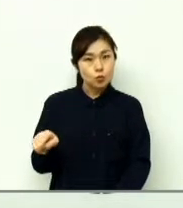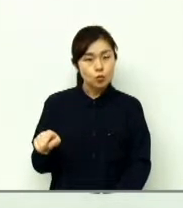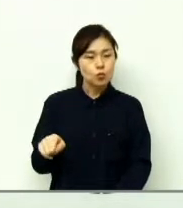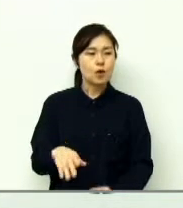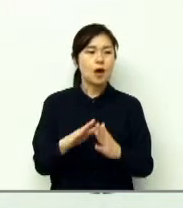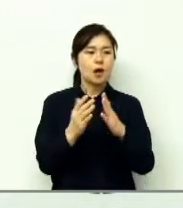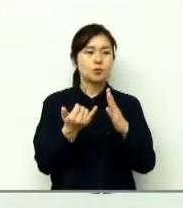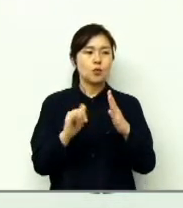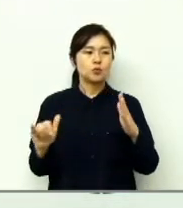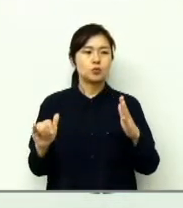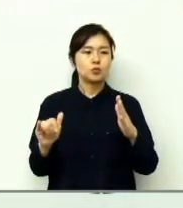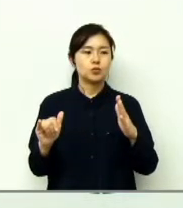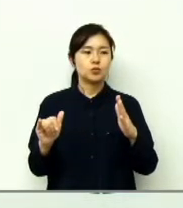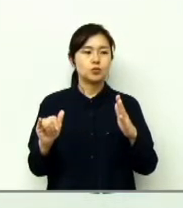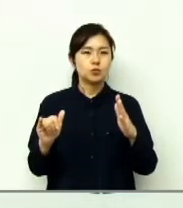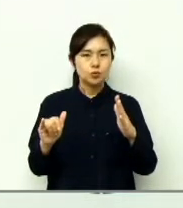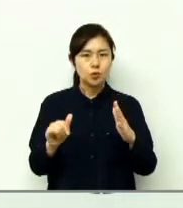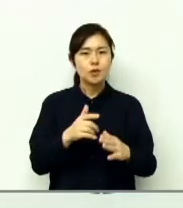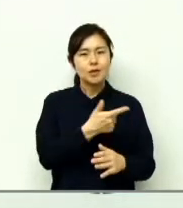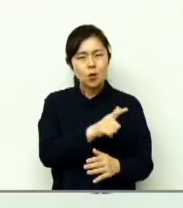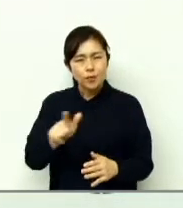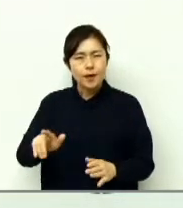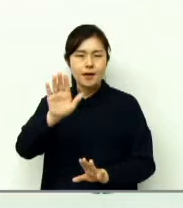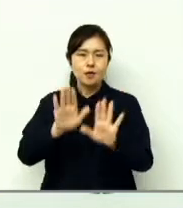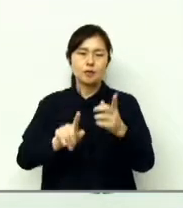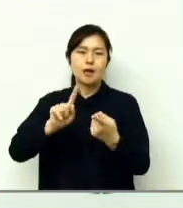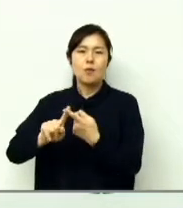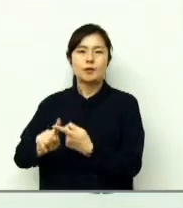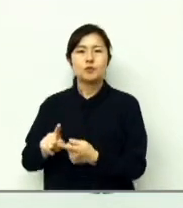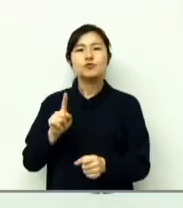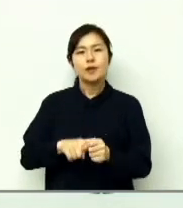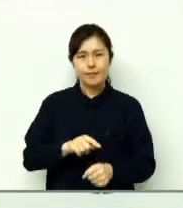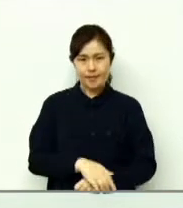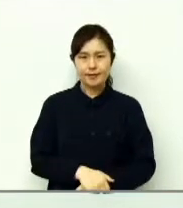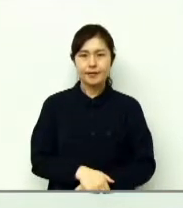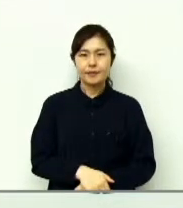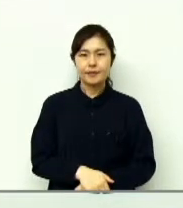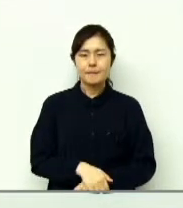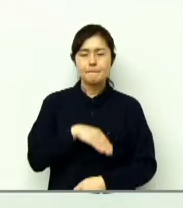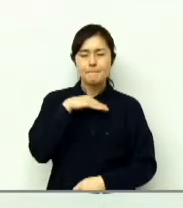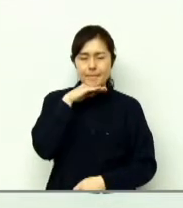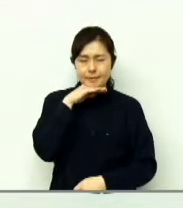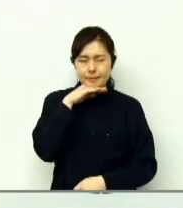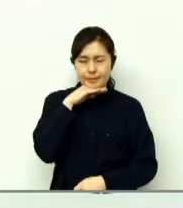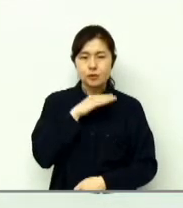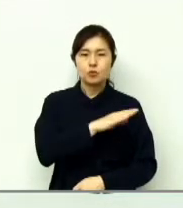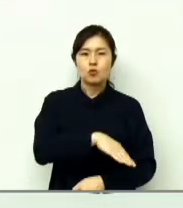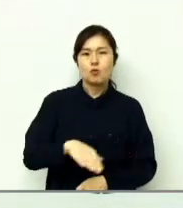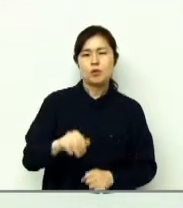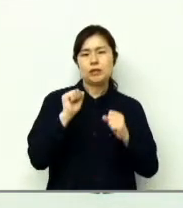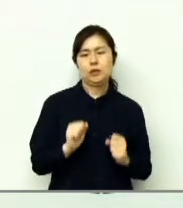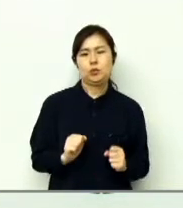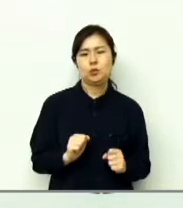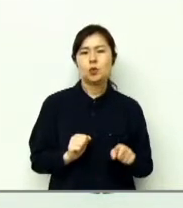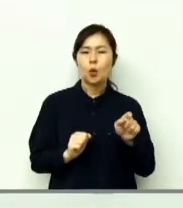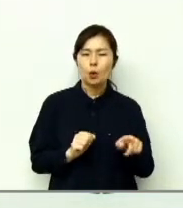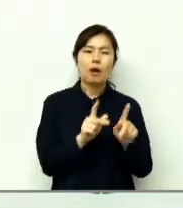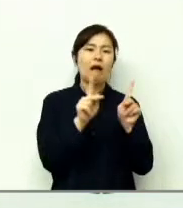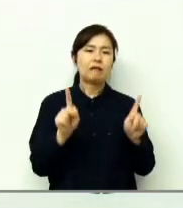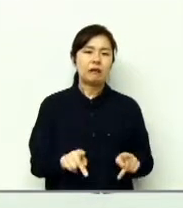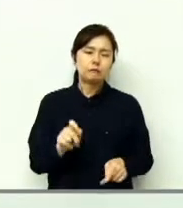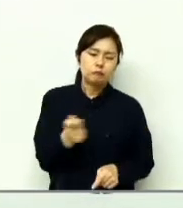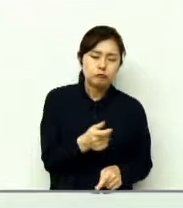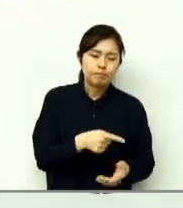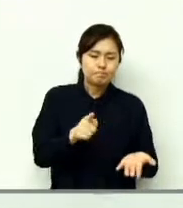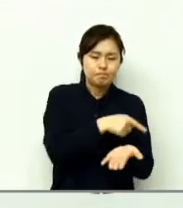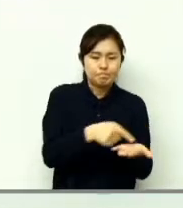げております。本市におきましては待機児童の解消を喫緊の課題と捉えまして、保育所等の整備を加速化させ